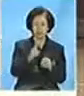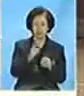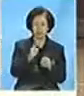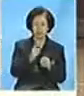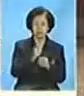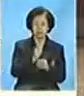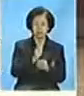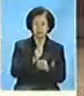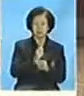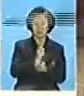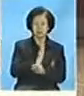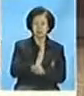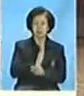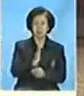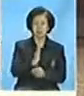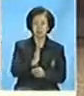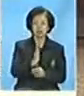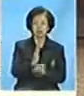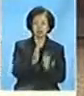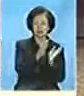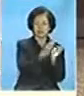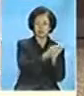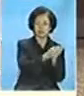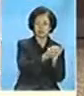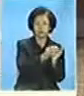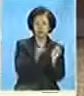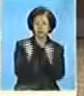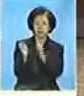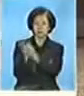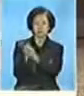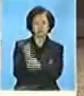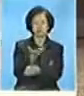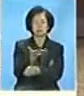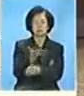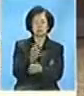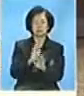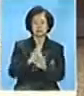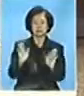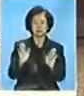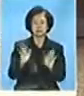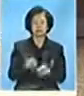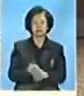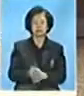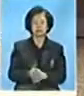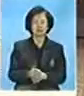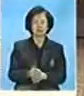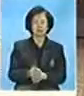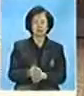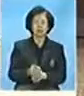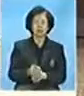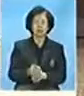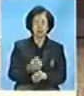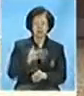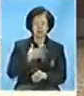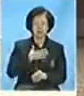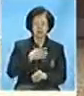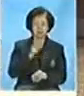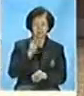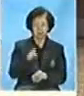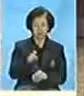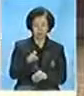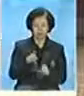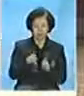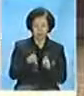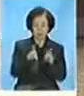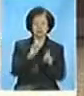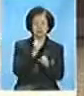ระไม่ฝักใฝ่การเมืองไม่ว่าสิ่งใดทั้งสิ้นฉะนั้นผมคิดว่าผมจะต้องพยายามทำให้เ